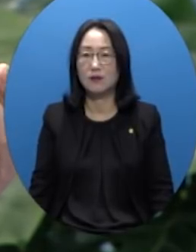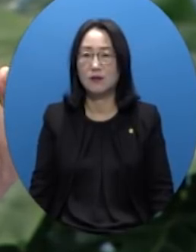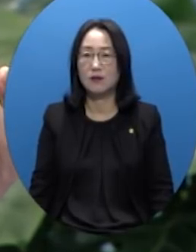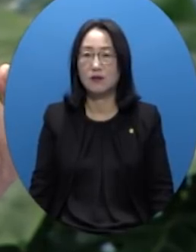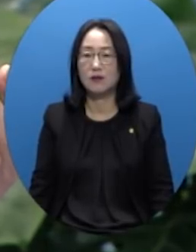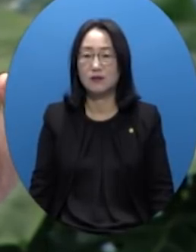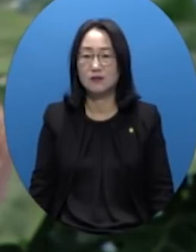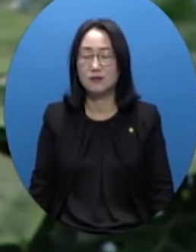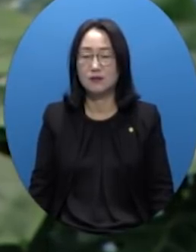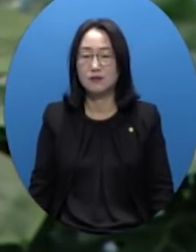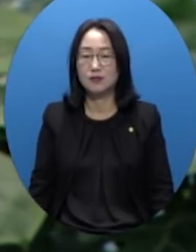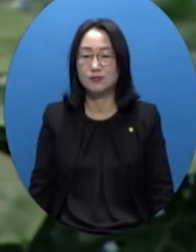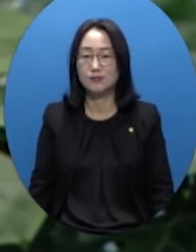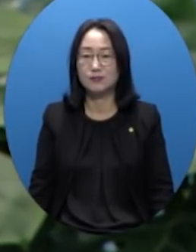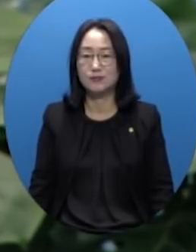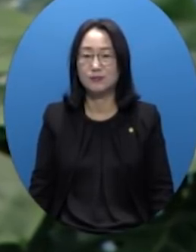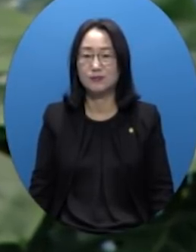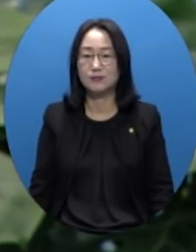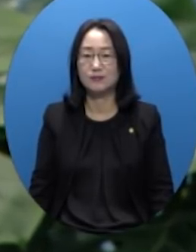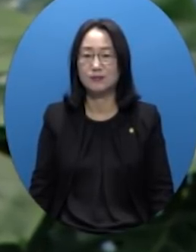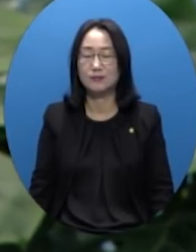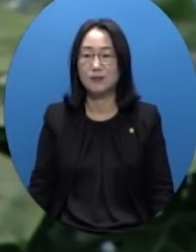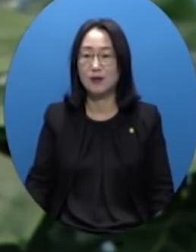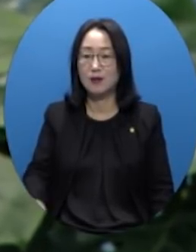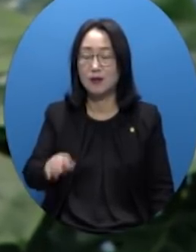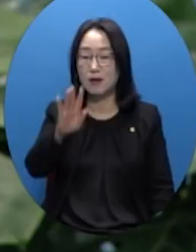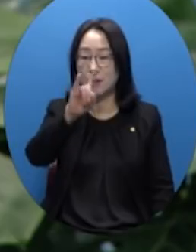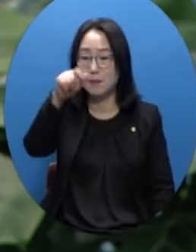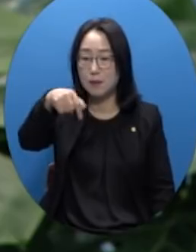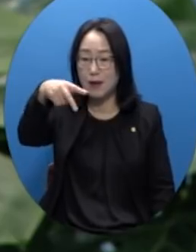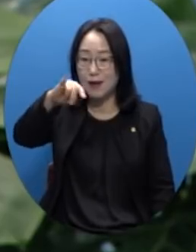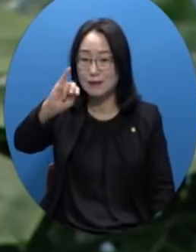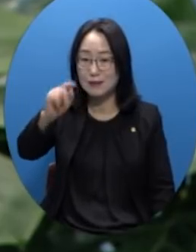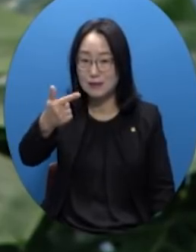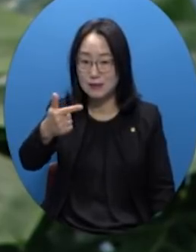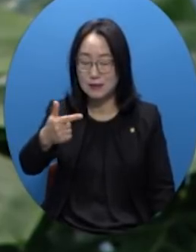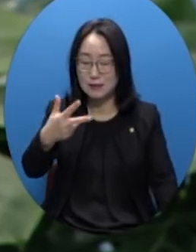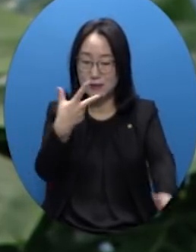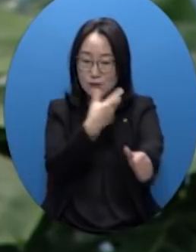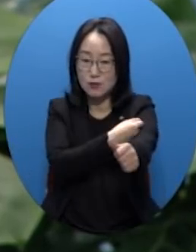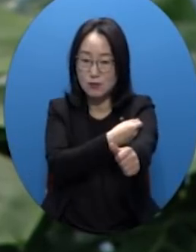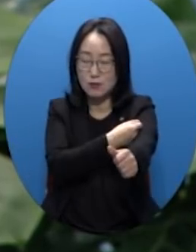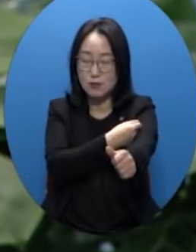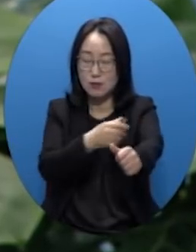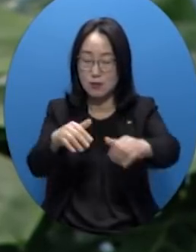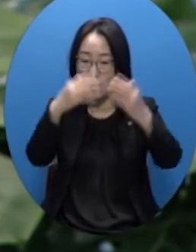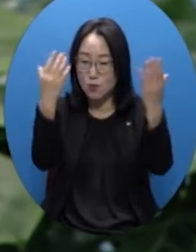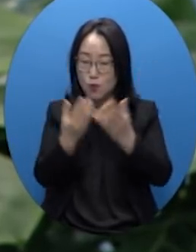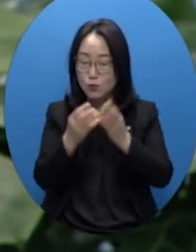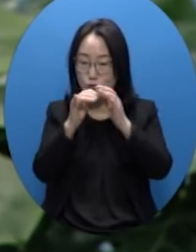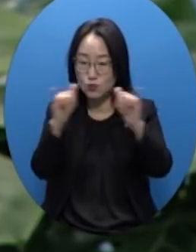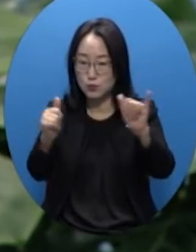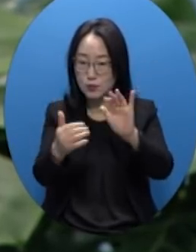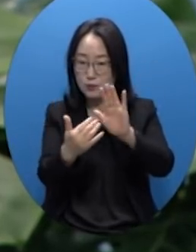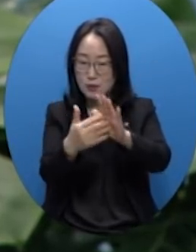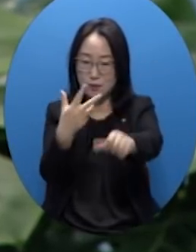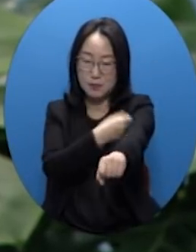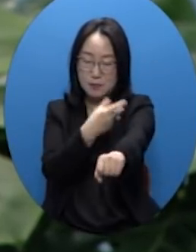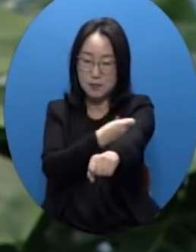지금 백신 2차원 국민에게 보급되고 시체 치료자가